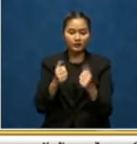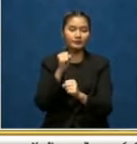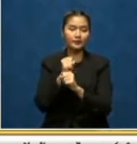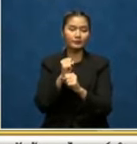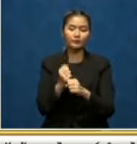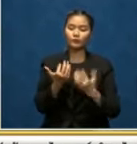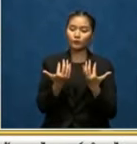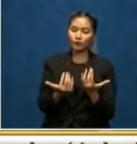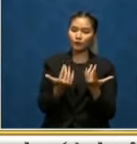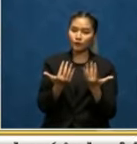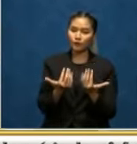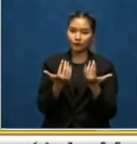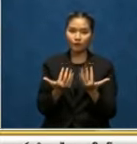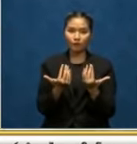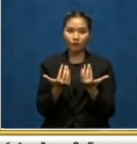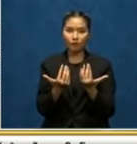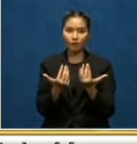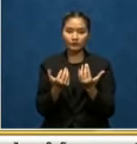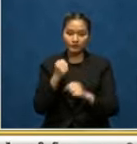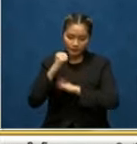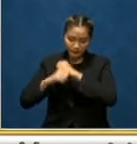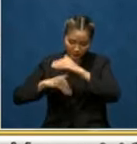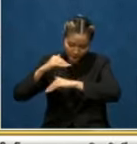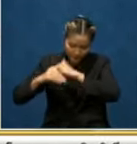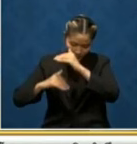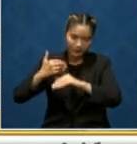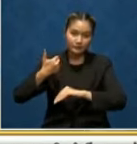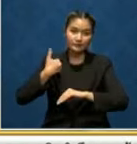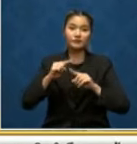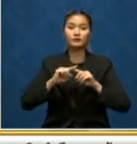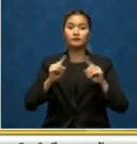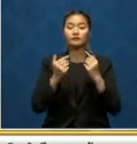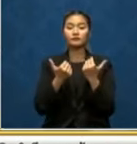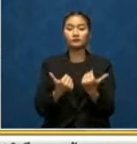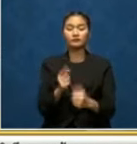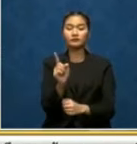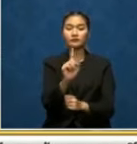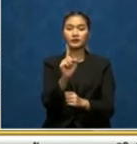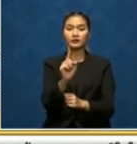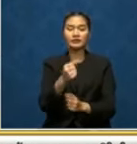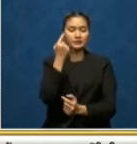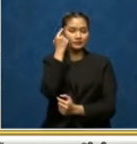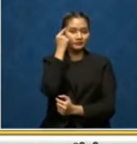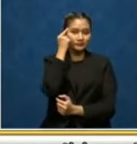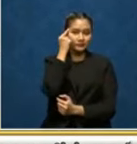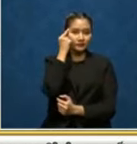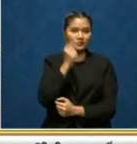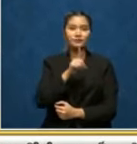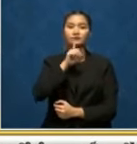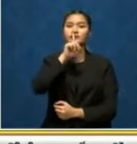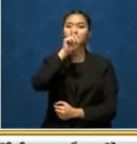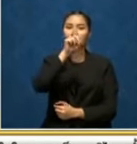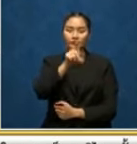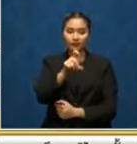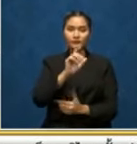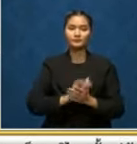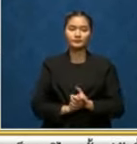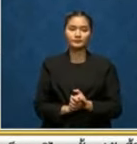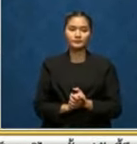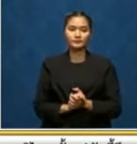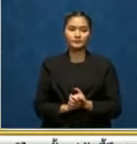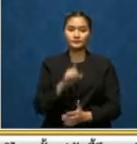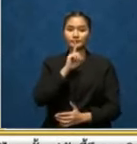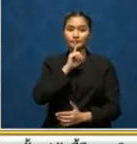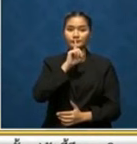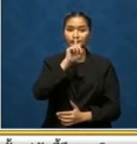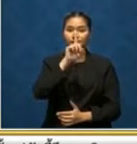รอสกอขับเคลื่อนต่อค่ะแต่ท่านประธานคะก่อนอื่นนะคะดิฉันขอตั้งข้อสังเกตและตั้ง